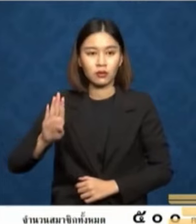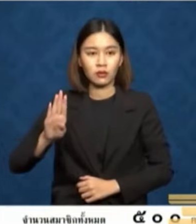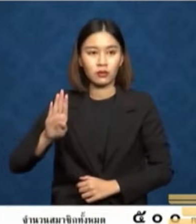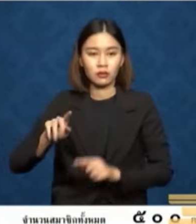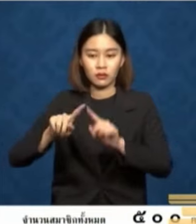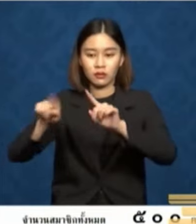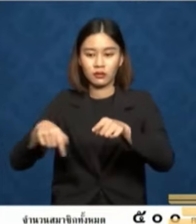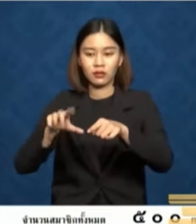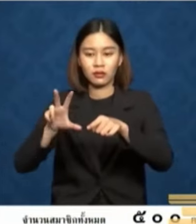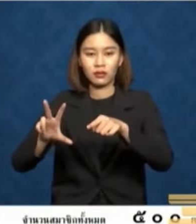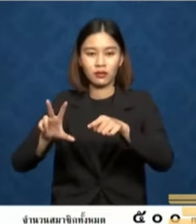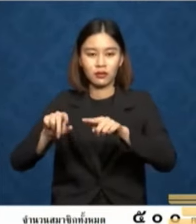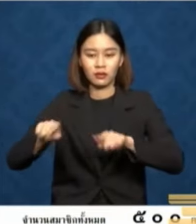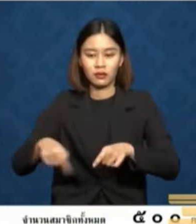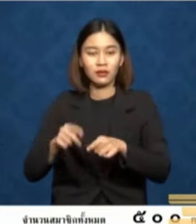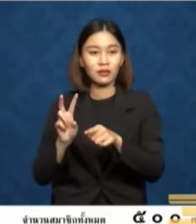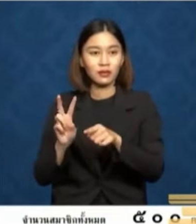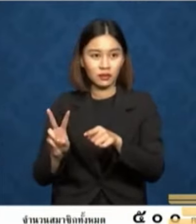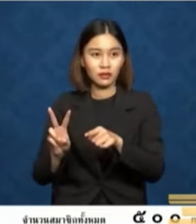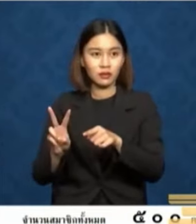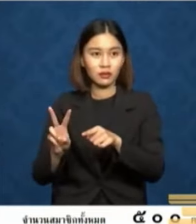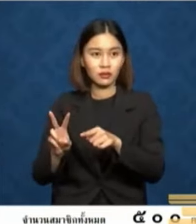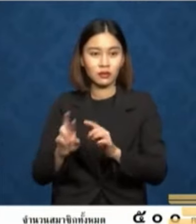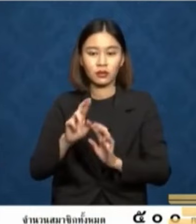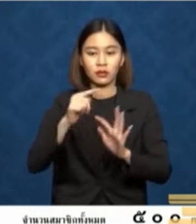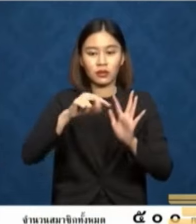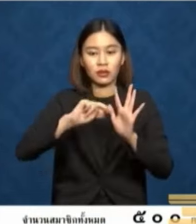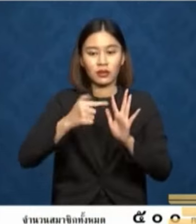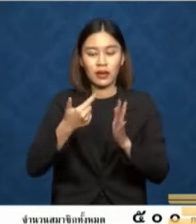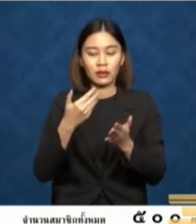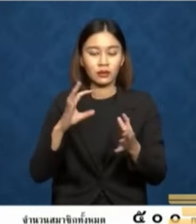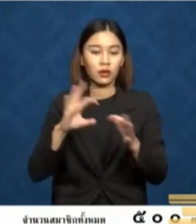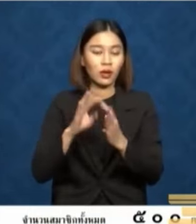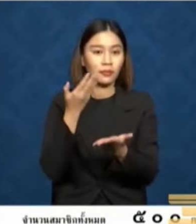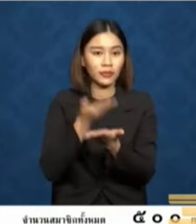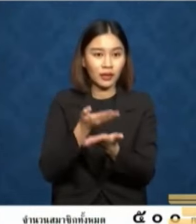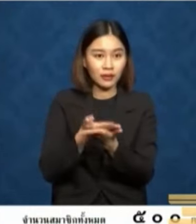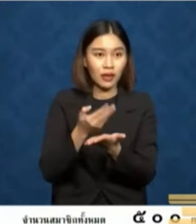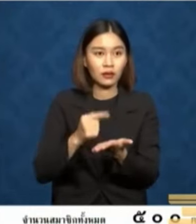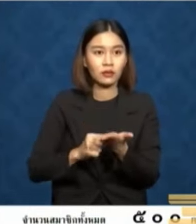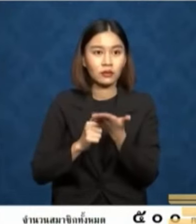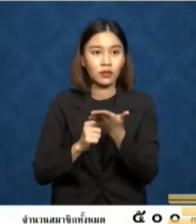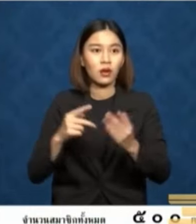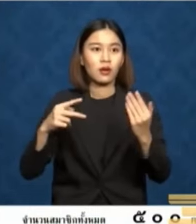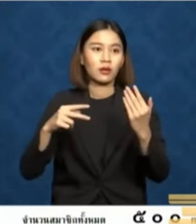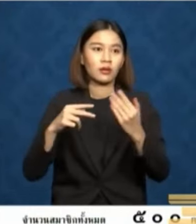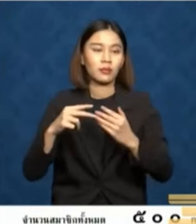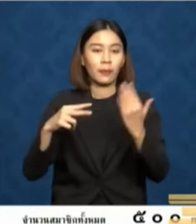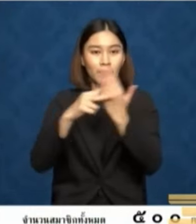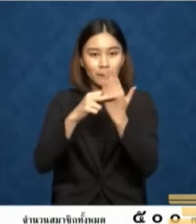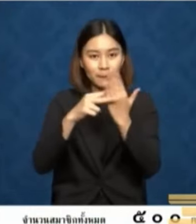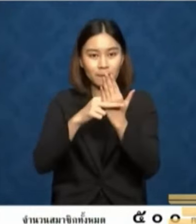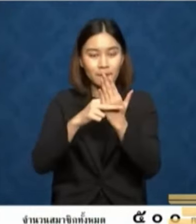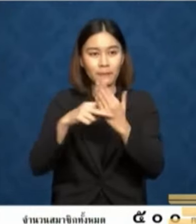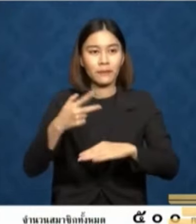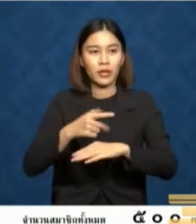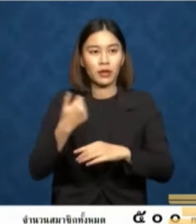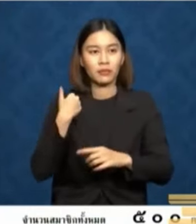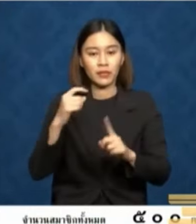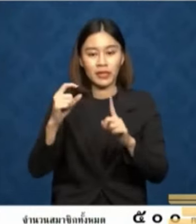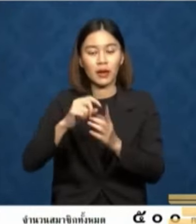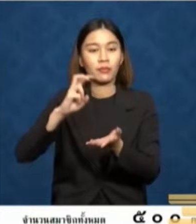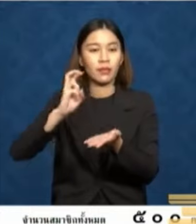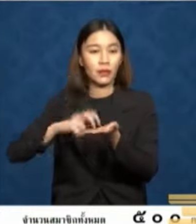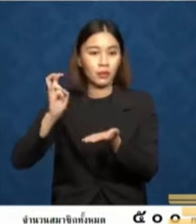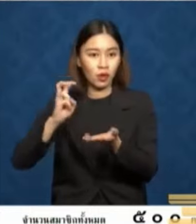วงเล็บ 3และวงเล็บ 2นั้นเป็นร่างเกี่ยวกับการเงินจะเสนอระเบียบปก็ได้ก็ต่อเมื่อมีคำรับ